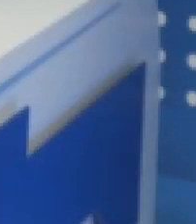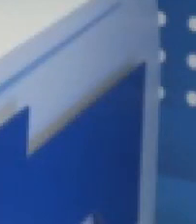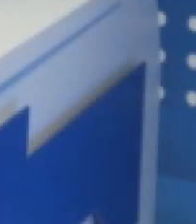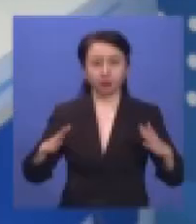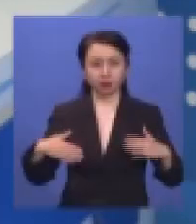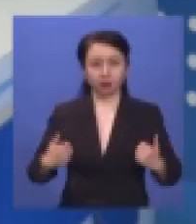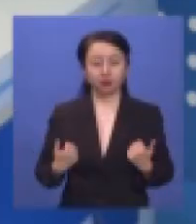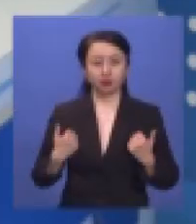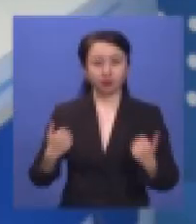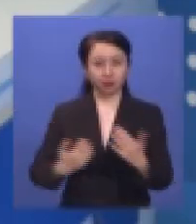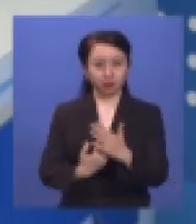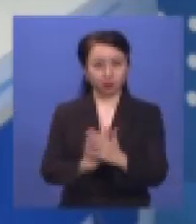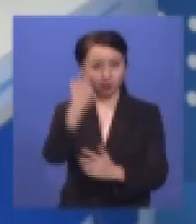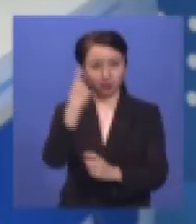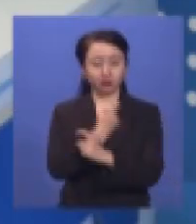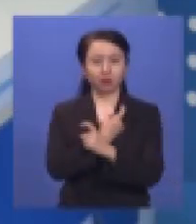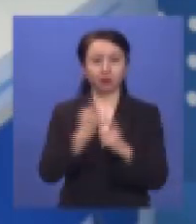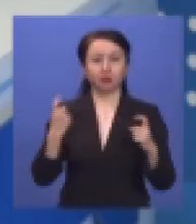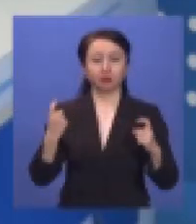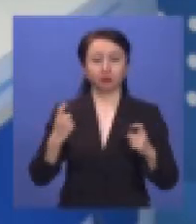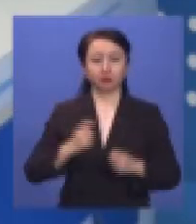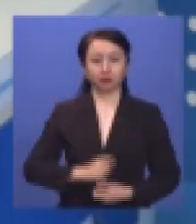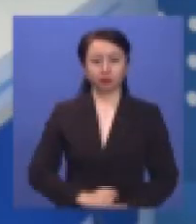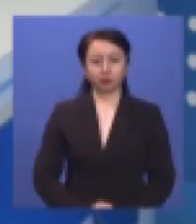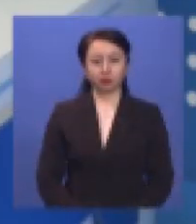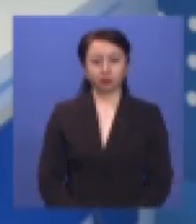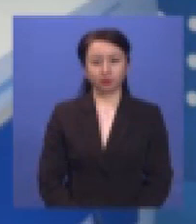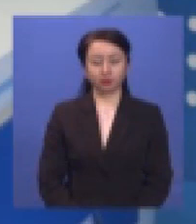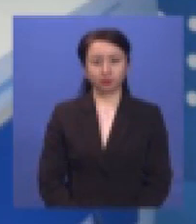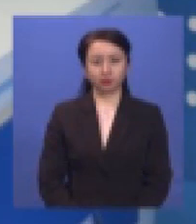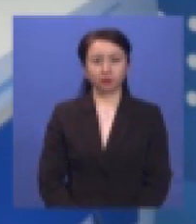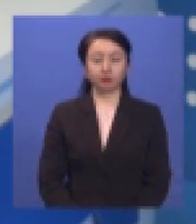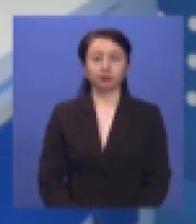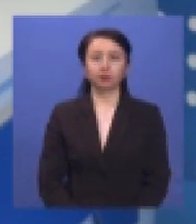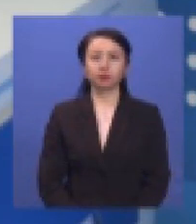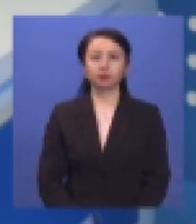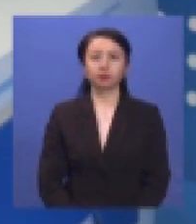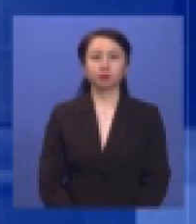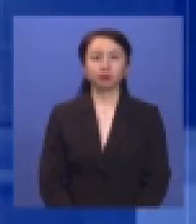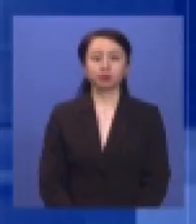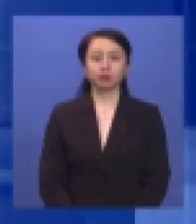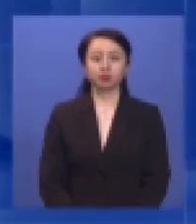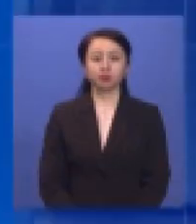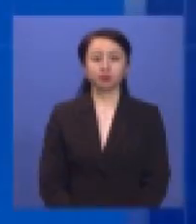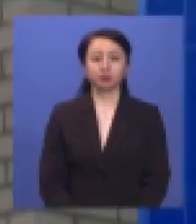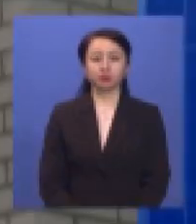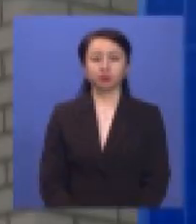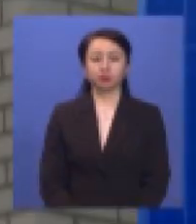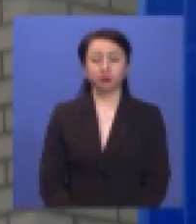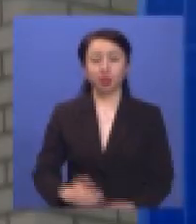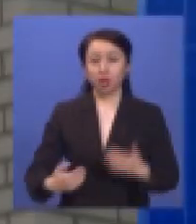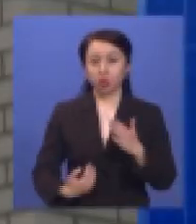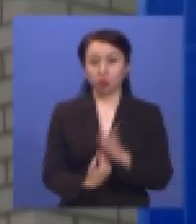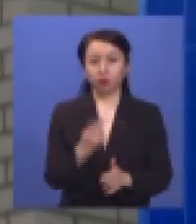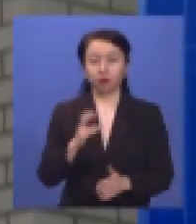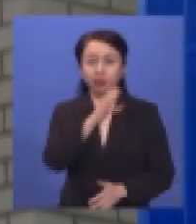Добрый вечер, уважаемые телезрители. В эфире итоговый выпуск информационной программы «Эсэлекпарат». И сегодня вы увидите. Новые